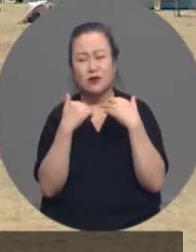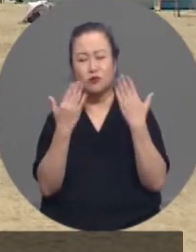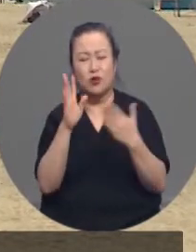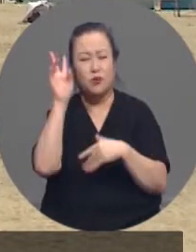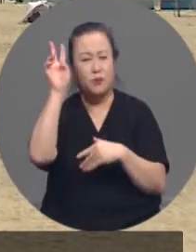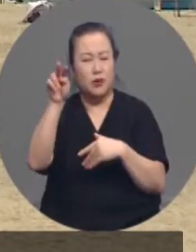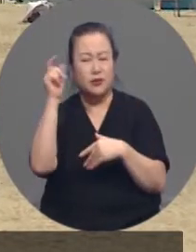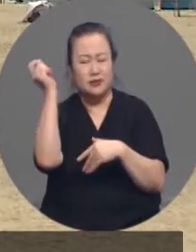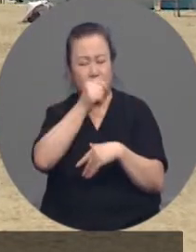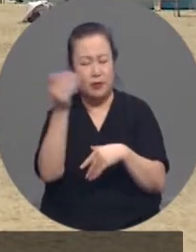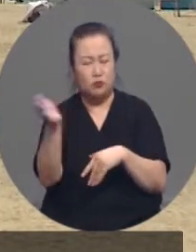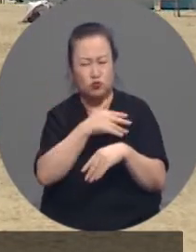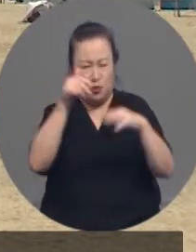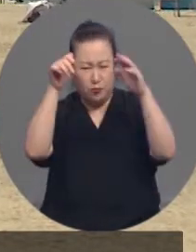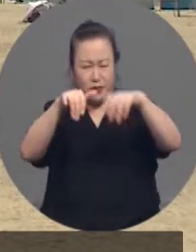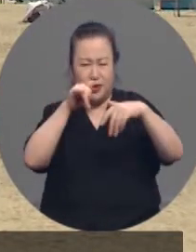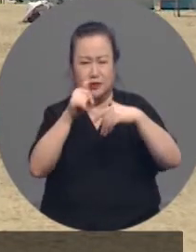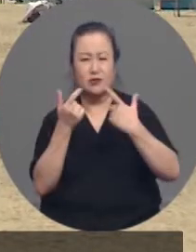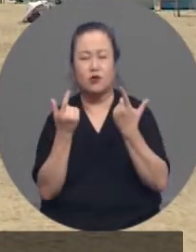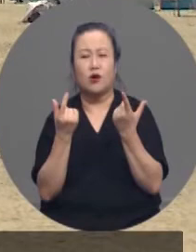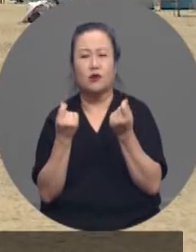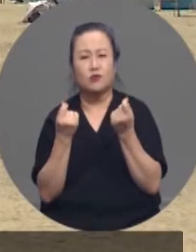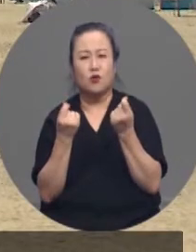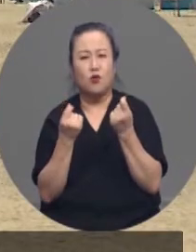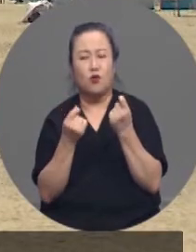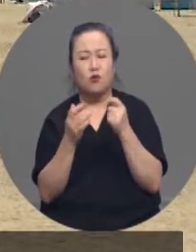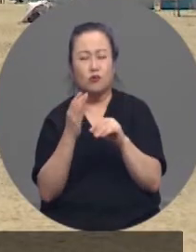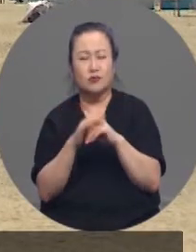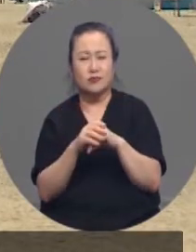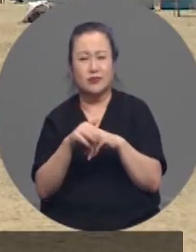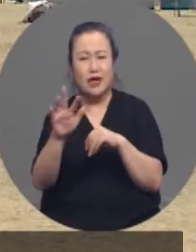휴일인 모레는 새벽부터 장맛비가 내리겠고요.